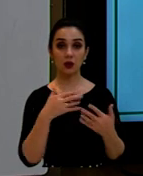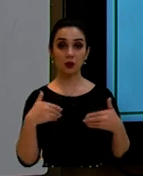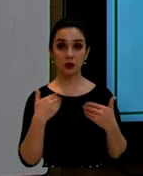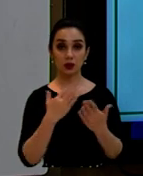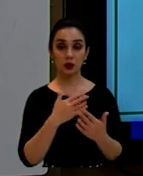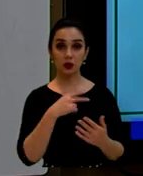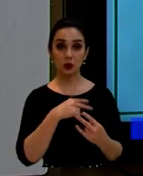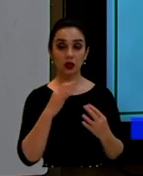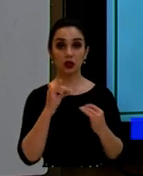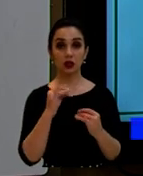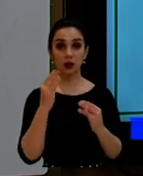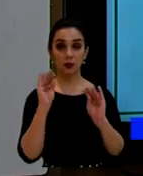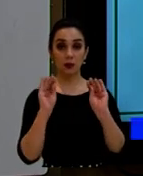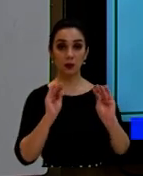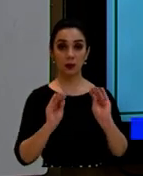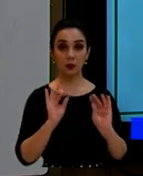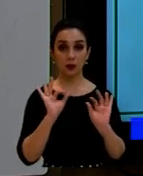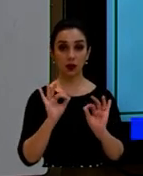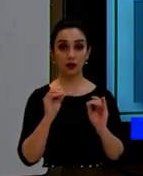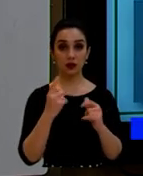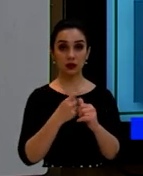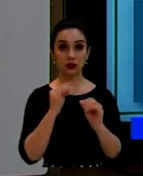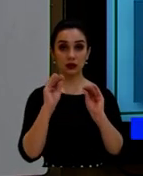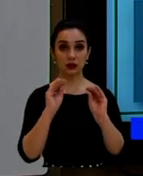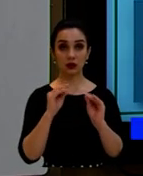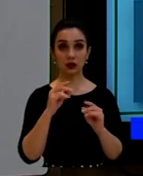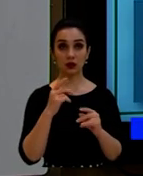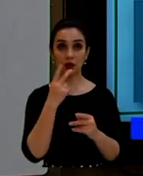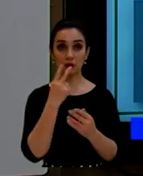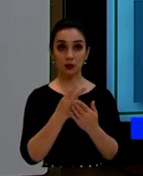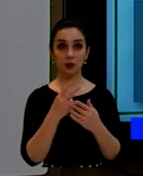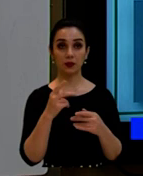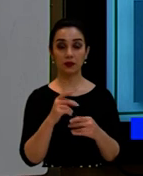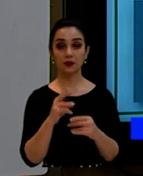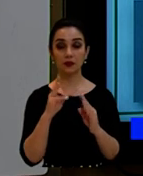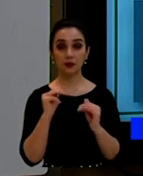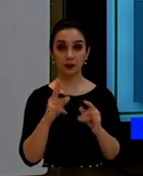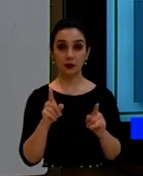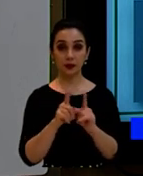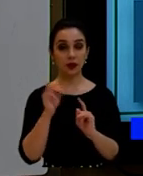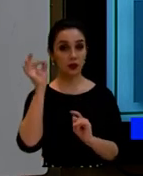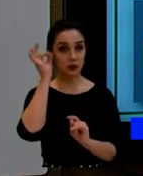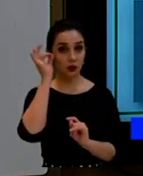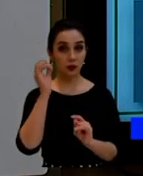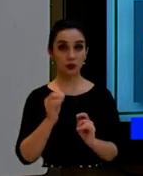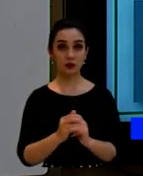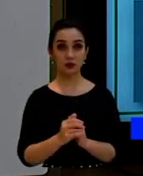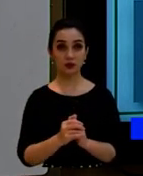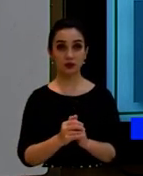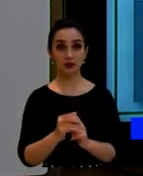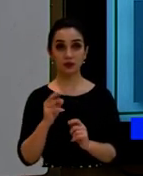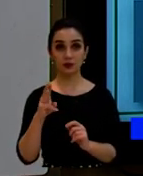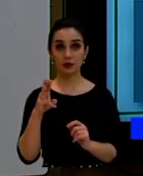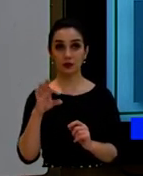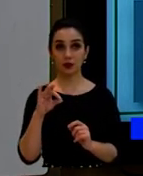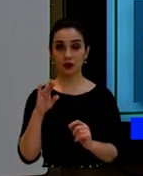Правильно расставить орудие труда к названиям. Так, ребят, давайте вспомним.